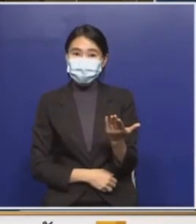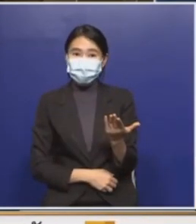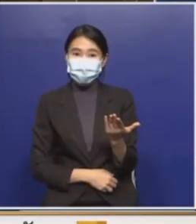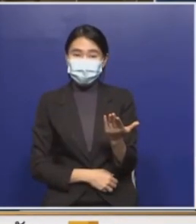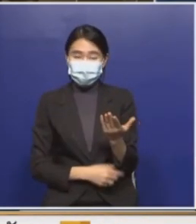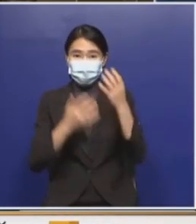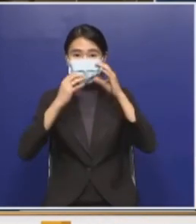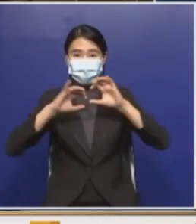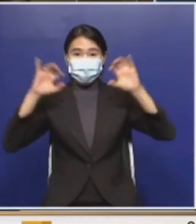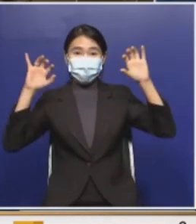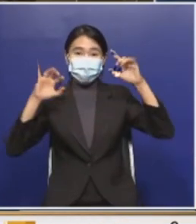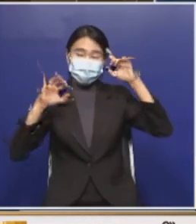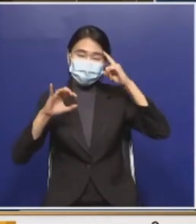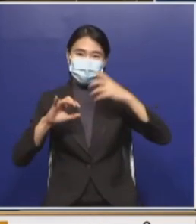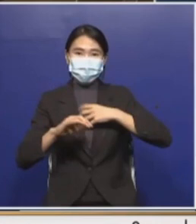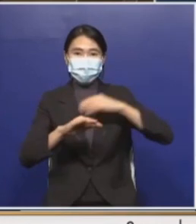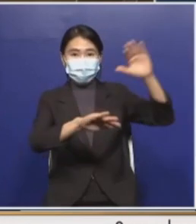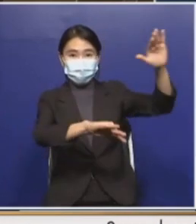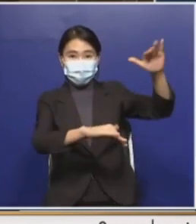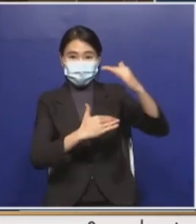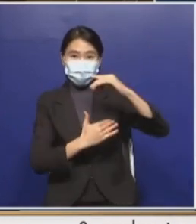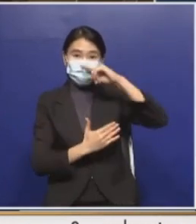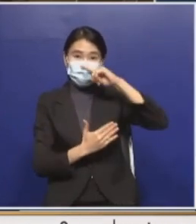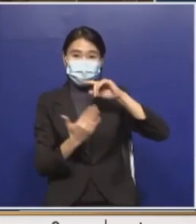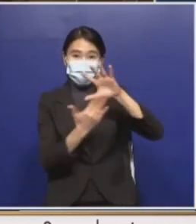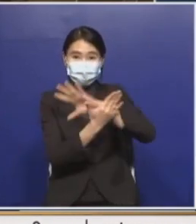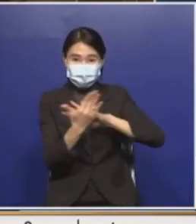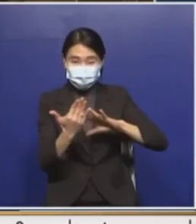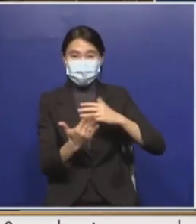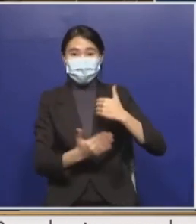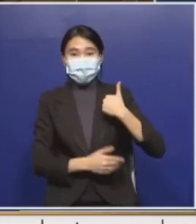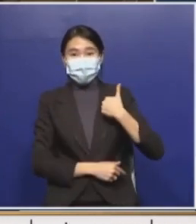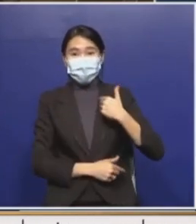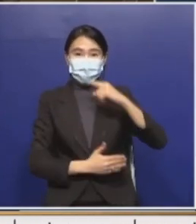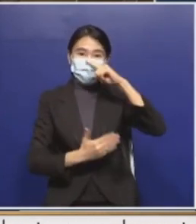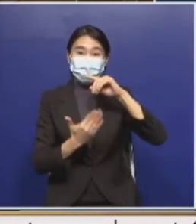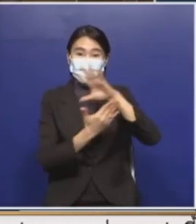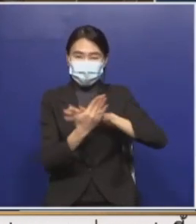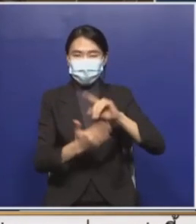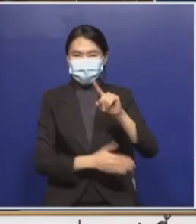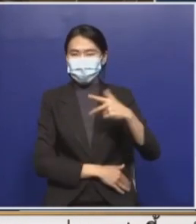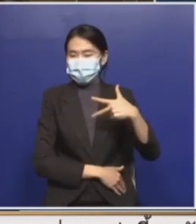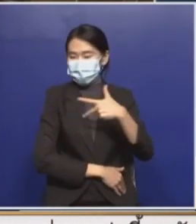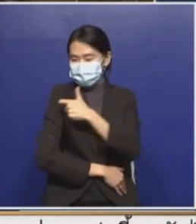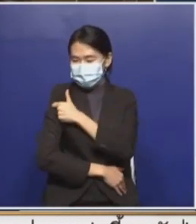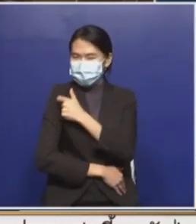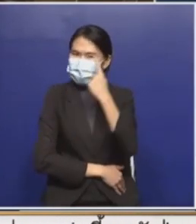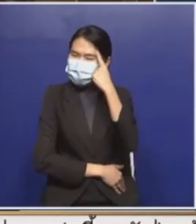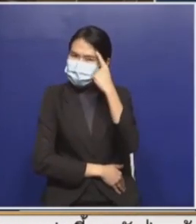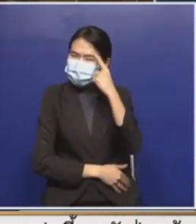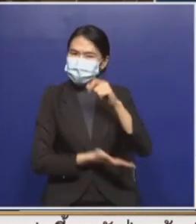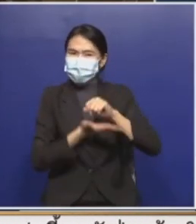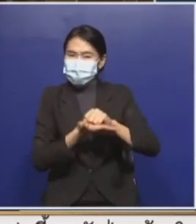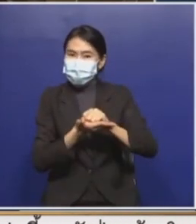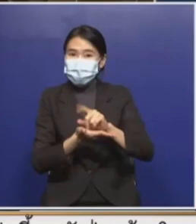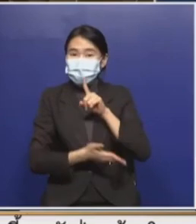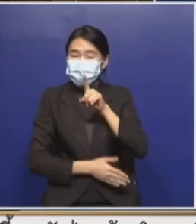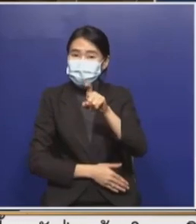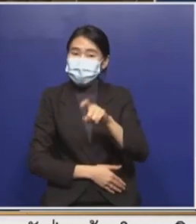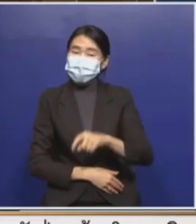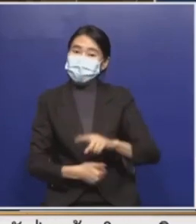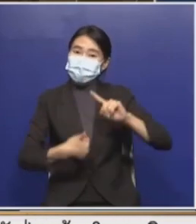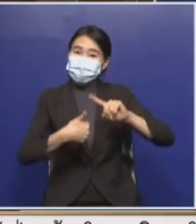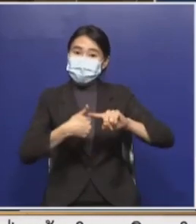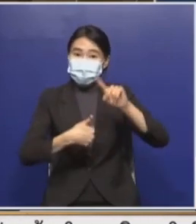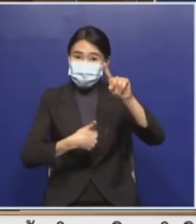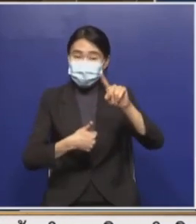ที่รัฐบาลจะนำมาบริการหรือฉีดให้แก่พี่น้องประชาชนนั้นจะ 1. ทันต่อส